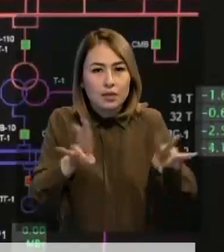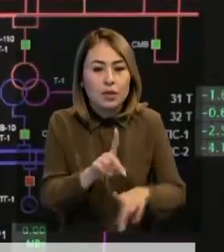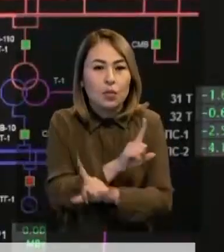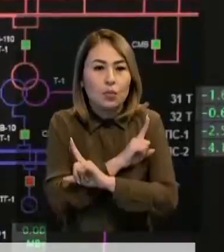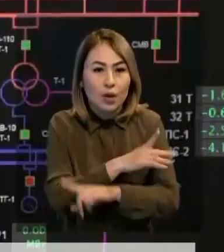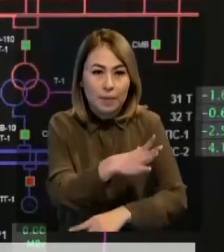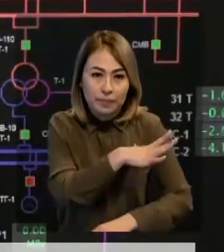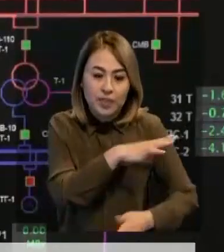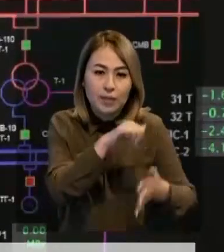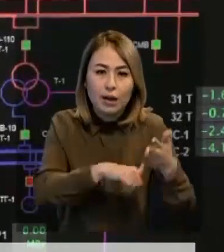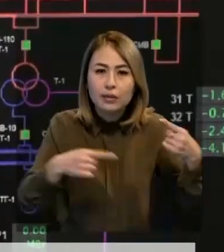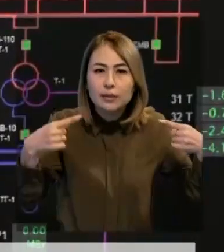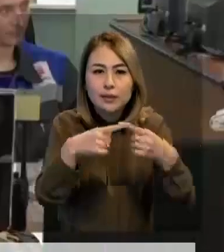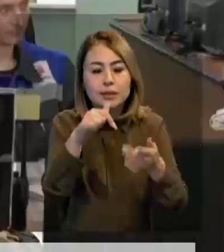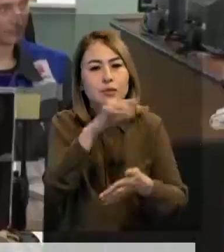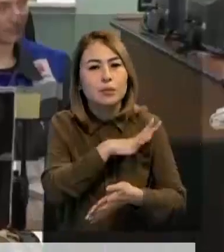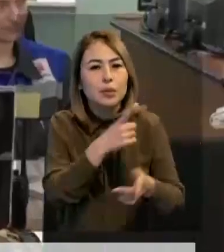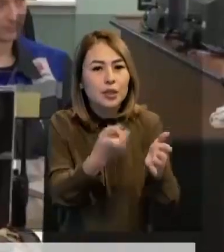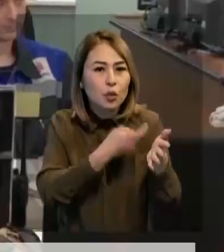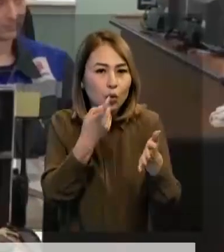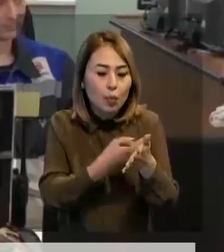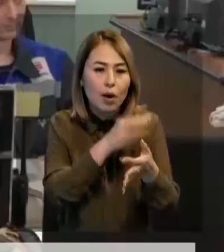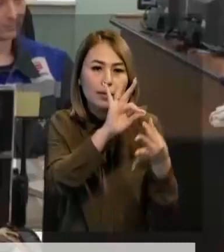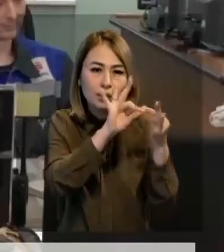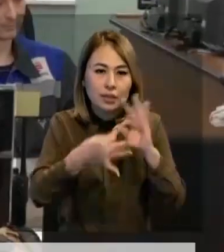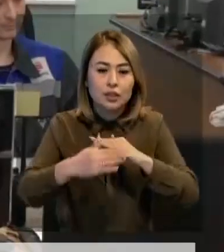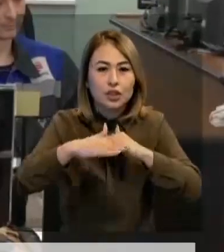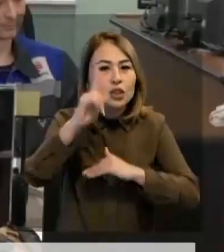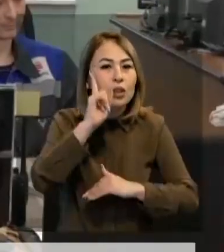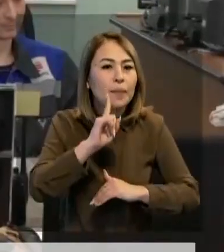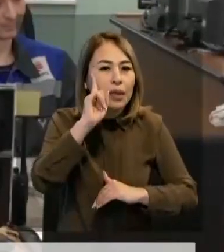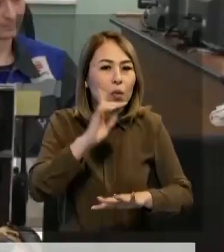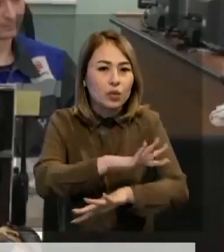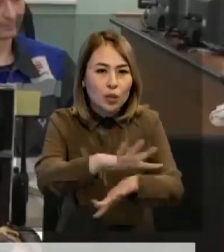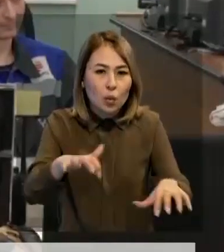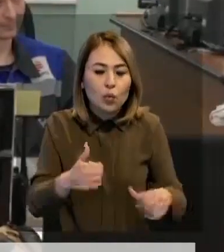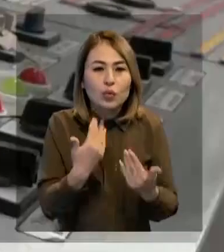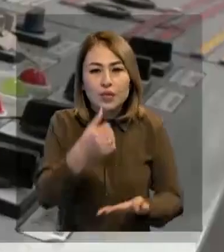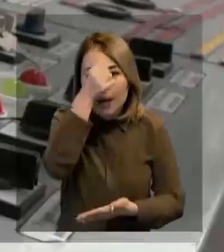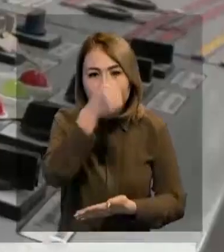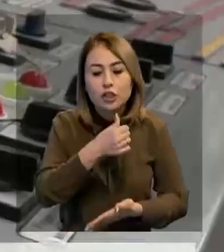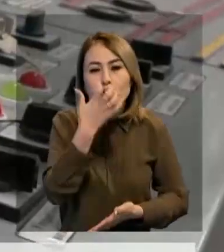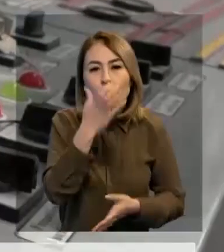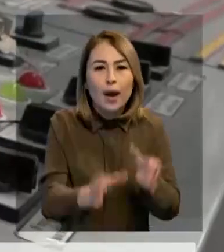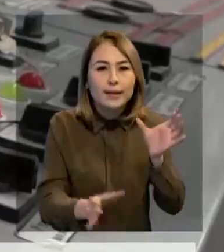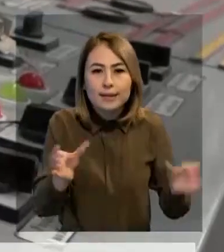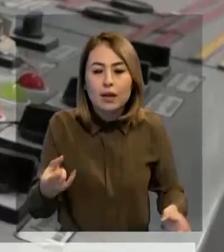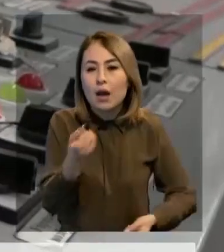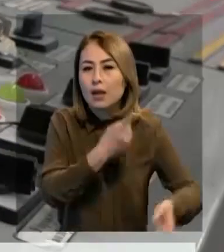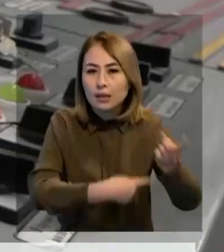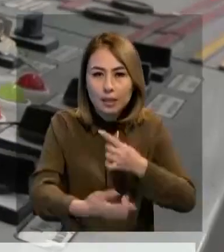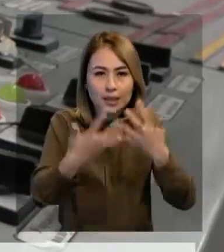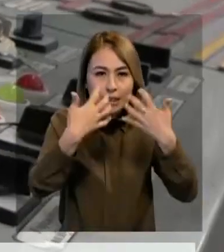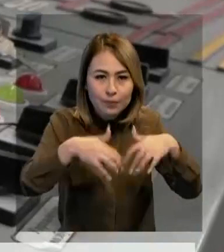тапсырған. Төтенше жағдайдың нақты себебін тергеу тобы анықтайды. Әзірге жергілікті билік өкілдері осы айдың жылу ақысын